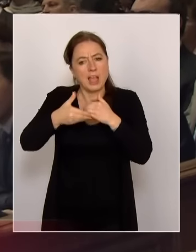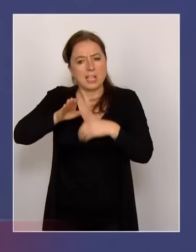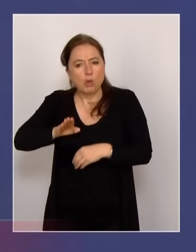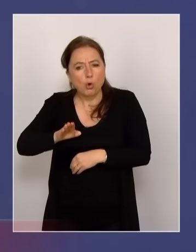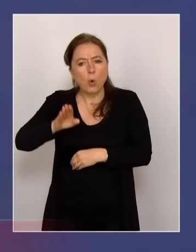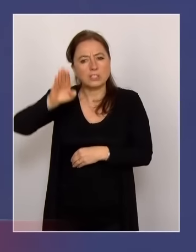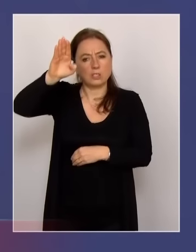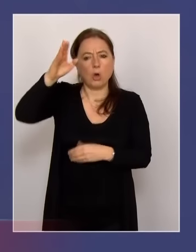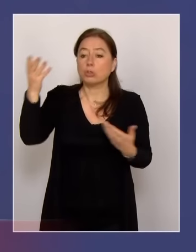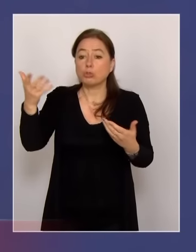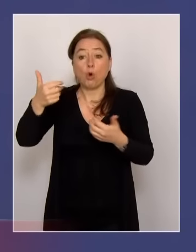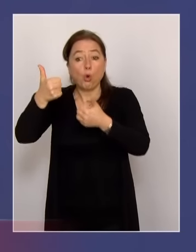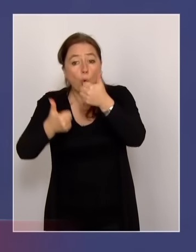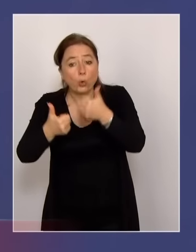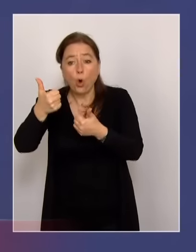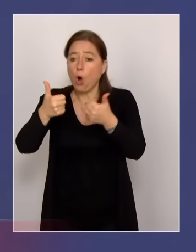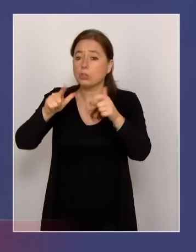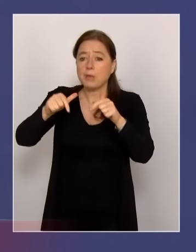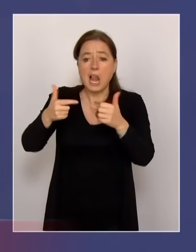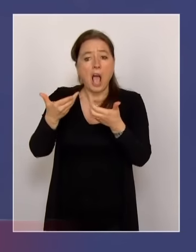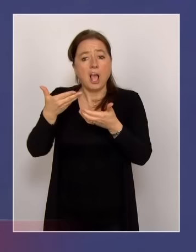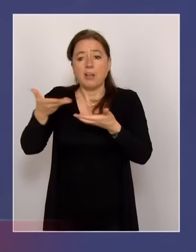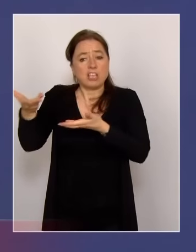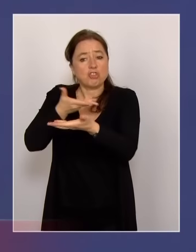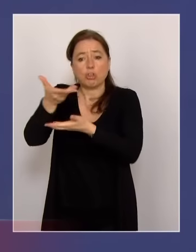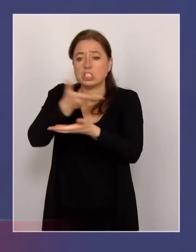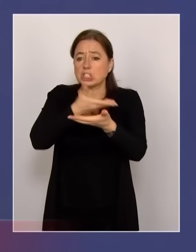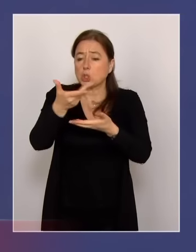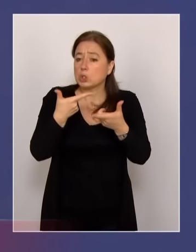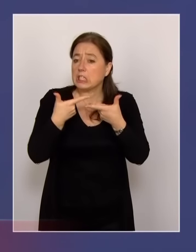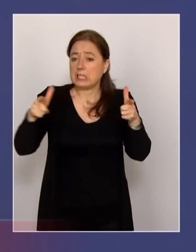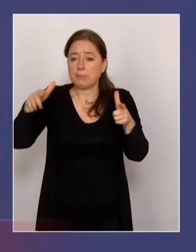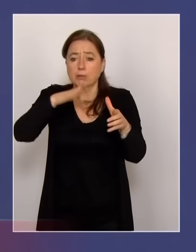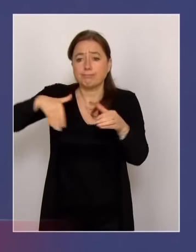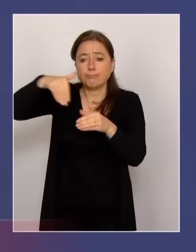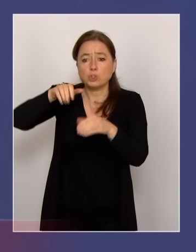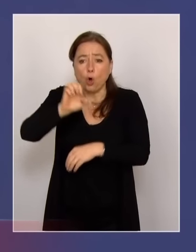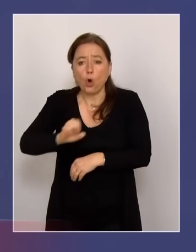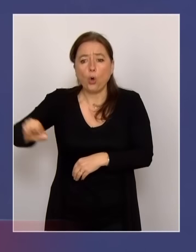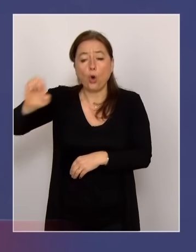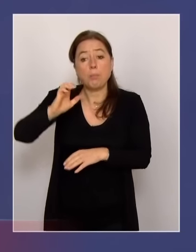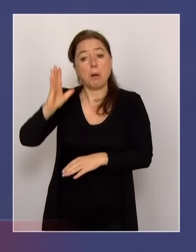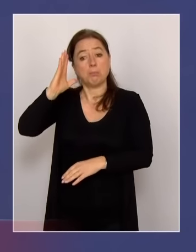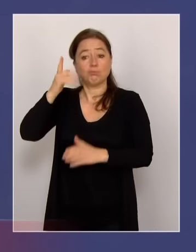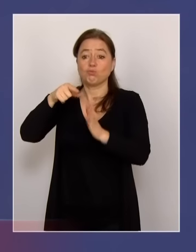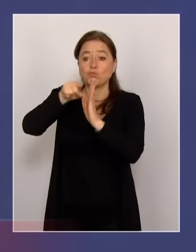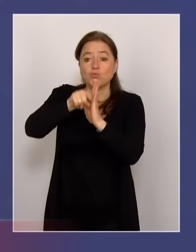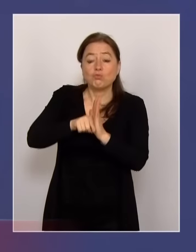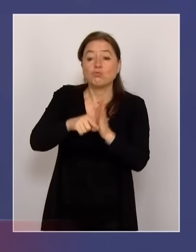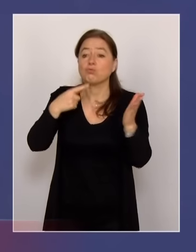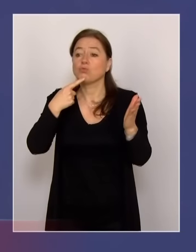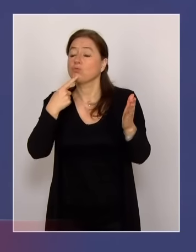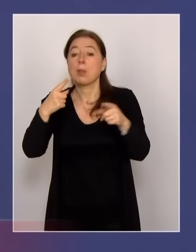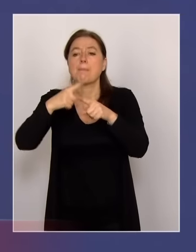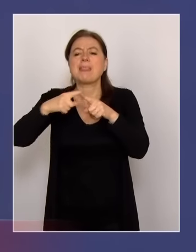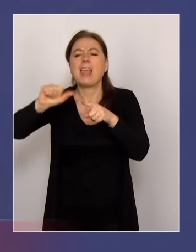-libéral de concurrence et de libre-échange et à une époque où au fond les règles étaient très différentes. Les matières premières ne